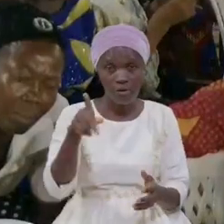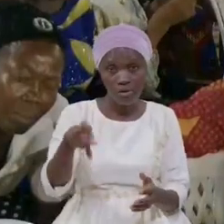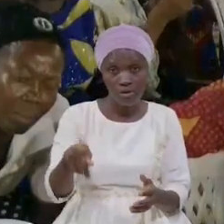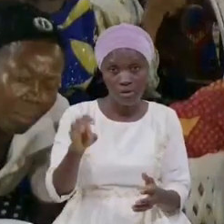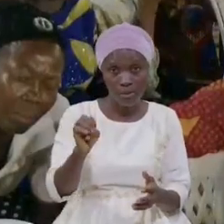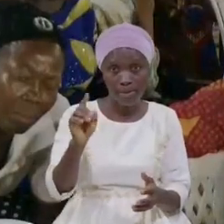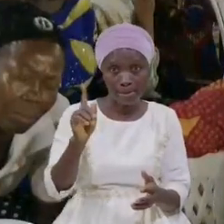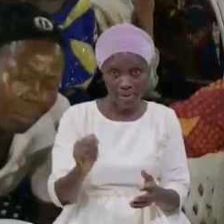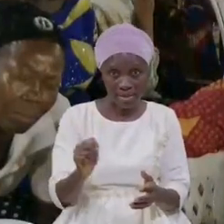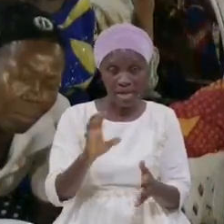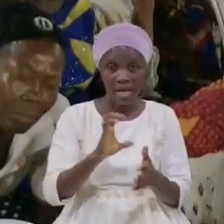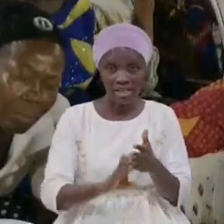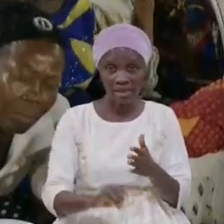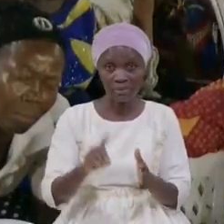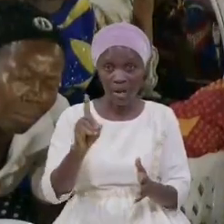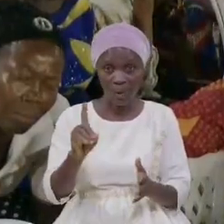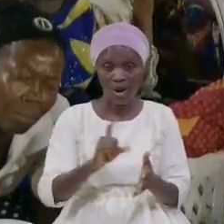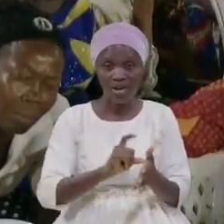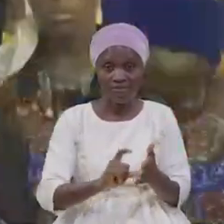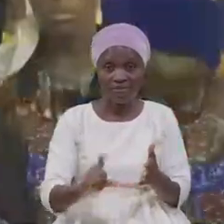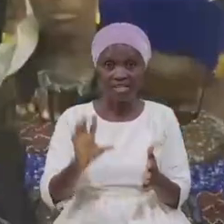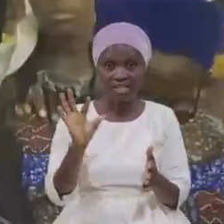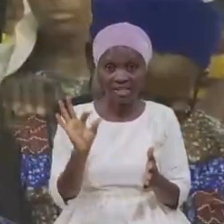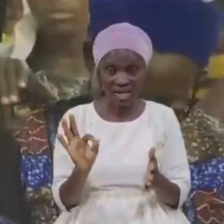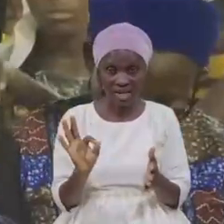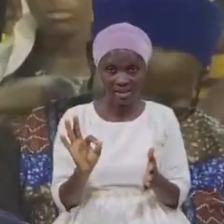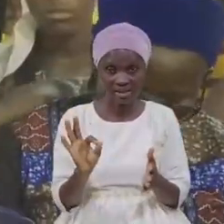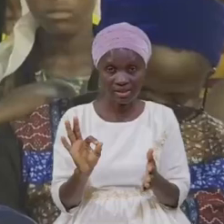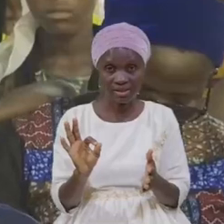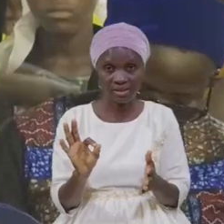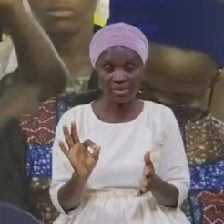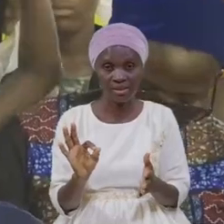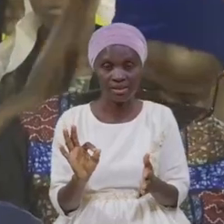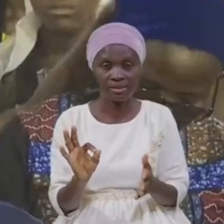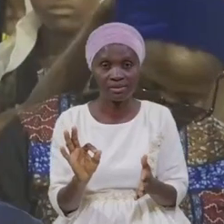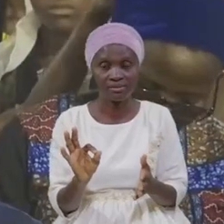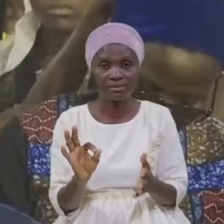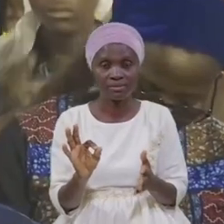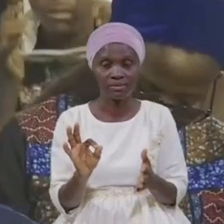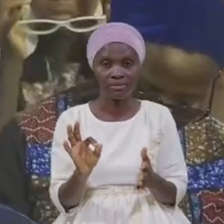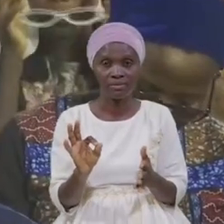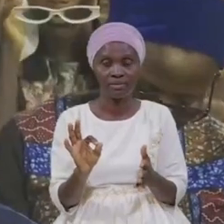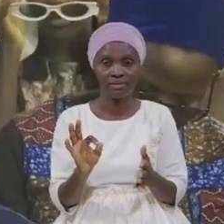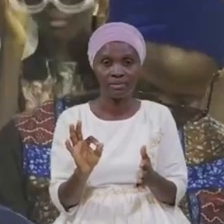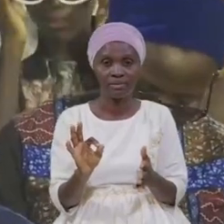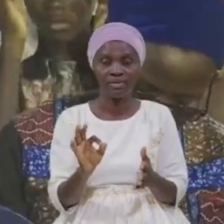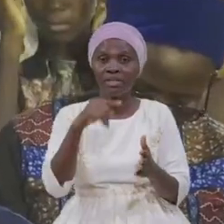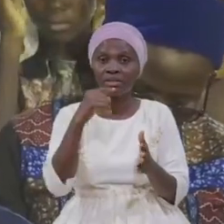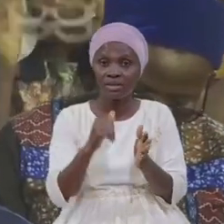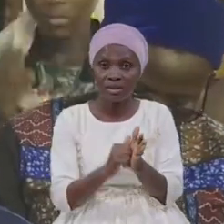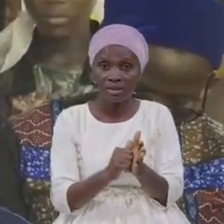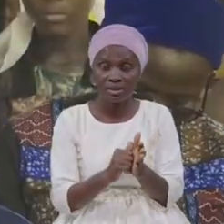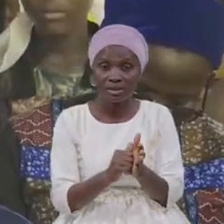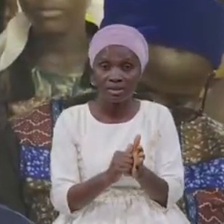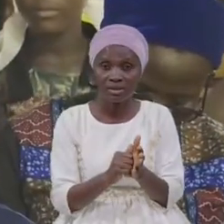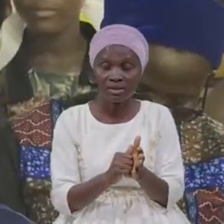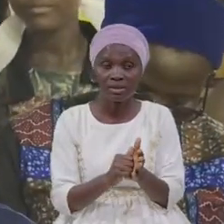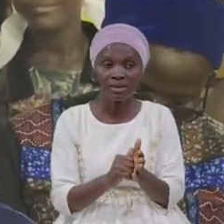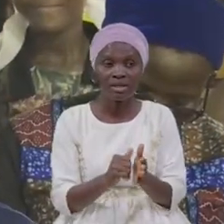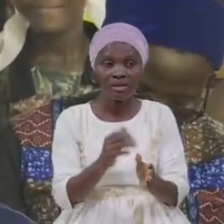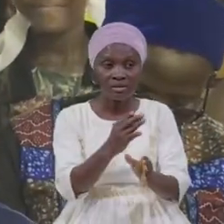verset 9. 1 Pierre, chapitre 1, verset 9. 1 Pierre 1, 9.